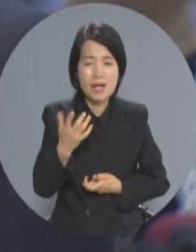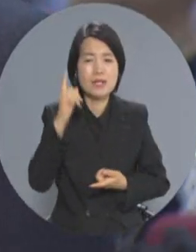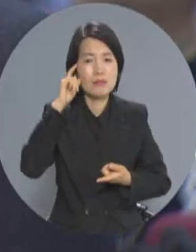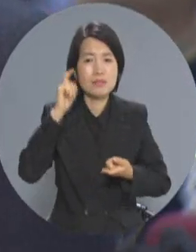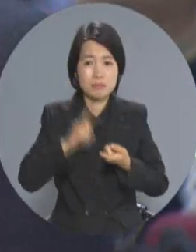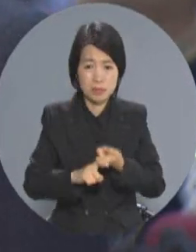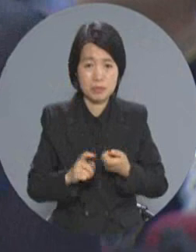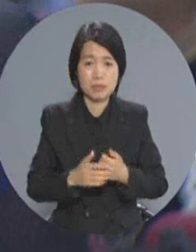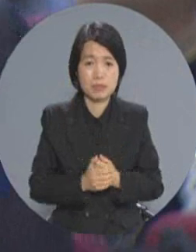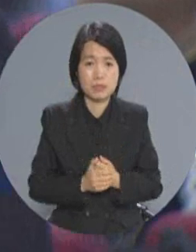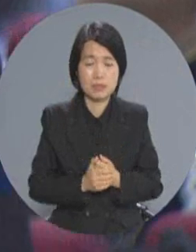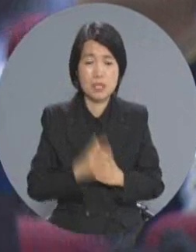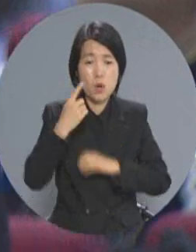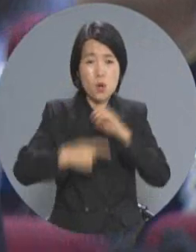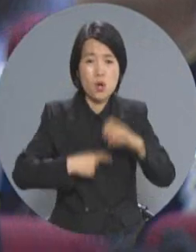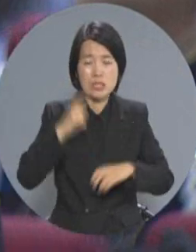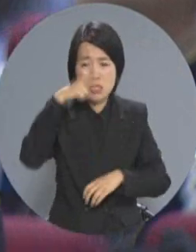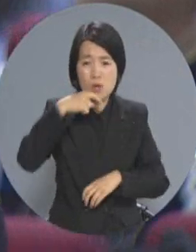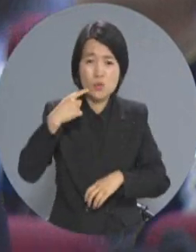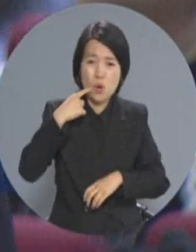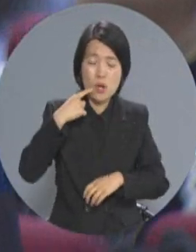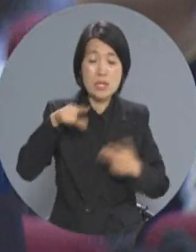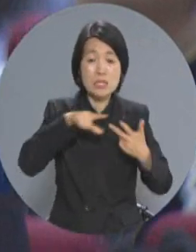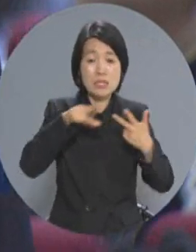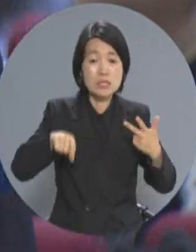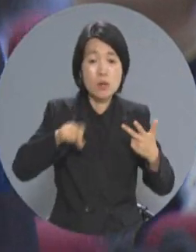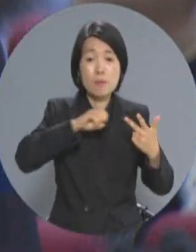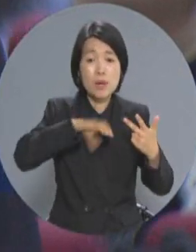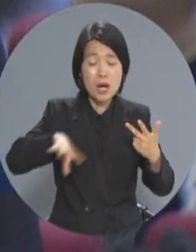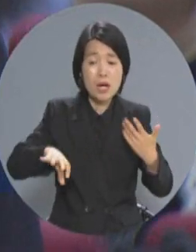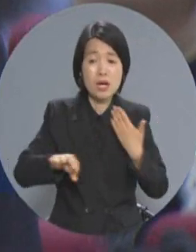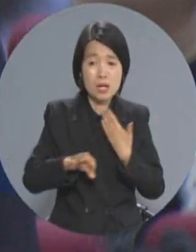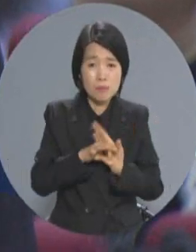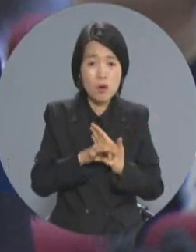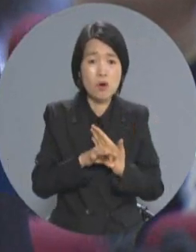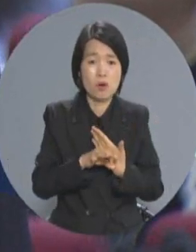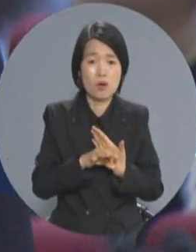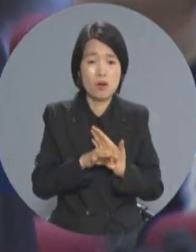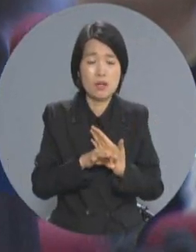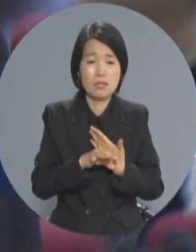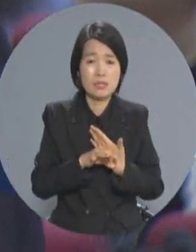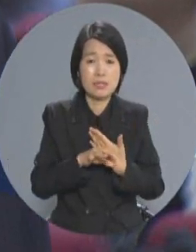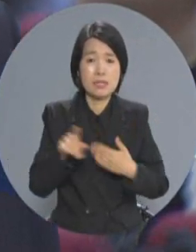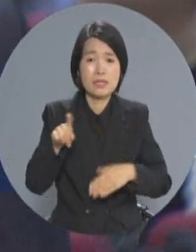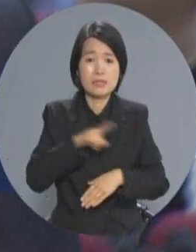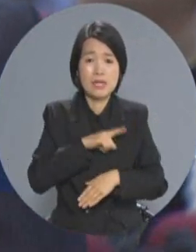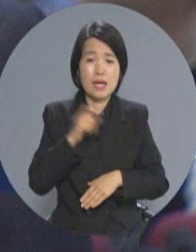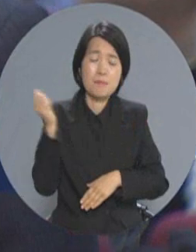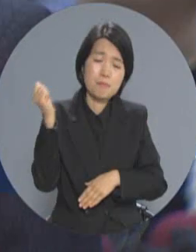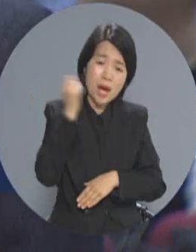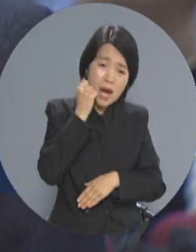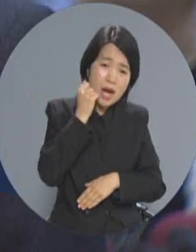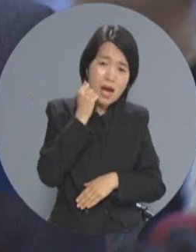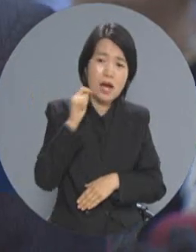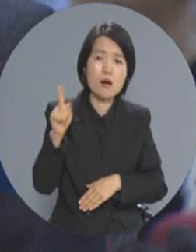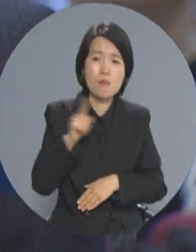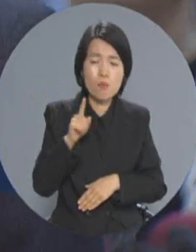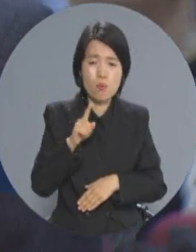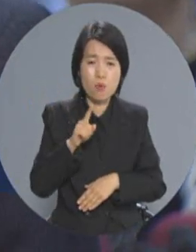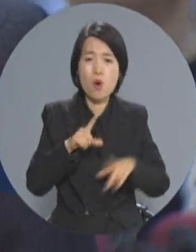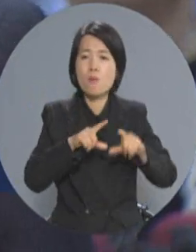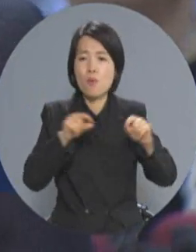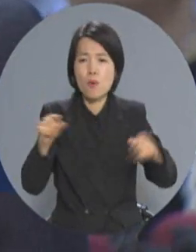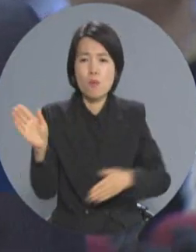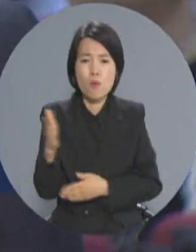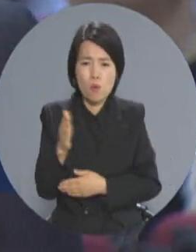그 원전 오염수를 7월달에 방류한다고 합니다. 그러면 우리 전시회 때